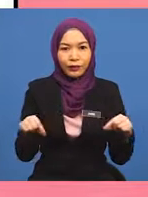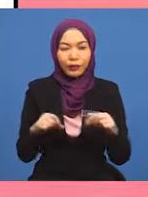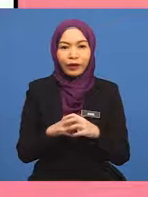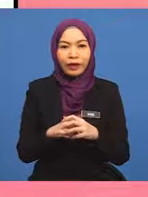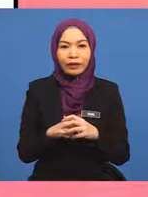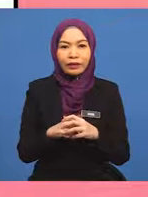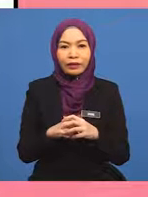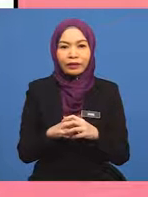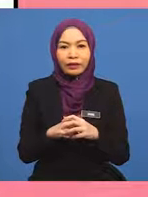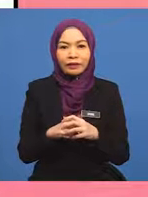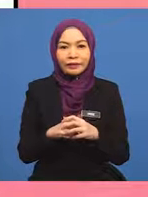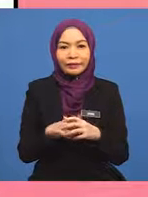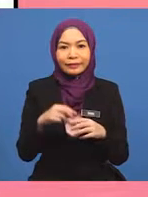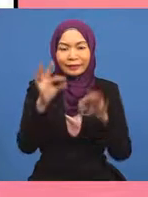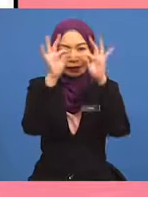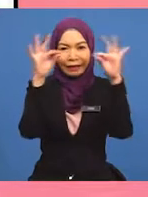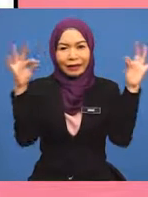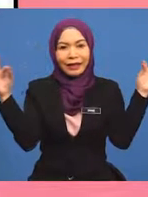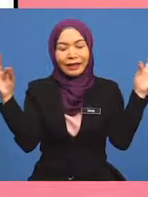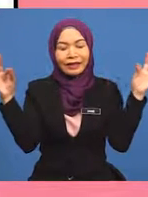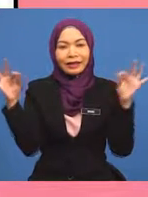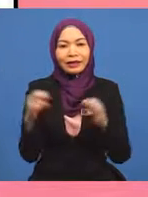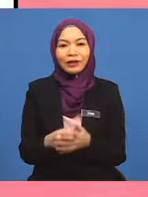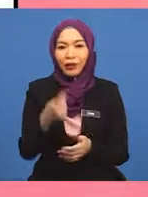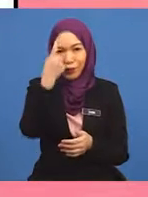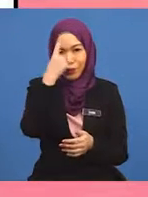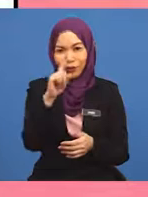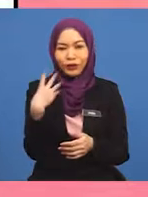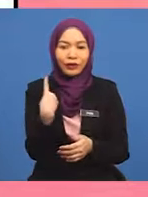sebagai hiasan kepada si pemakai.